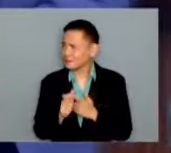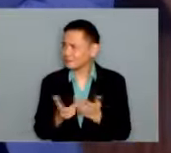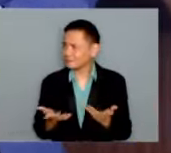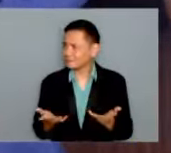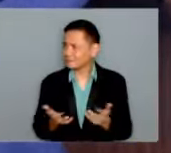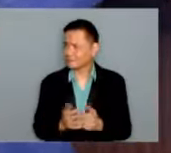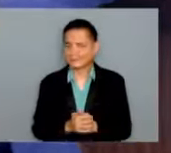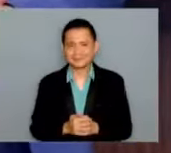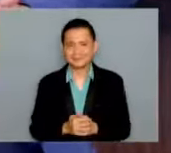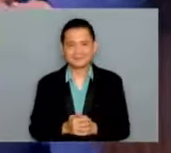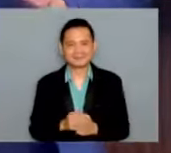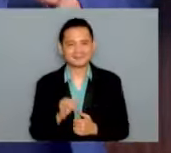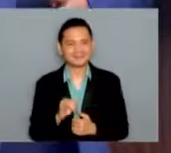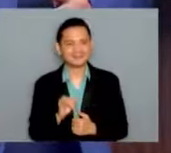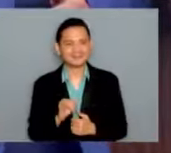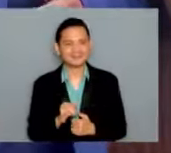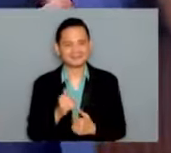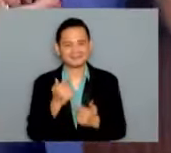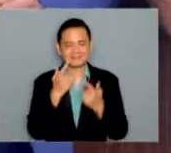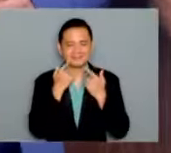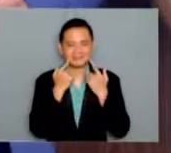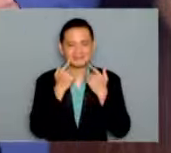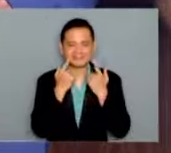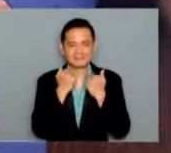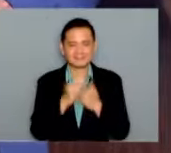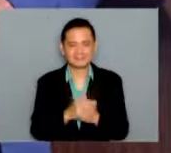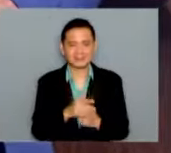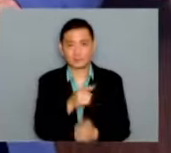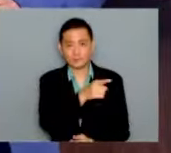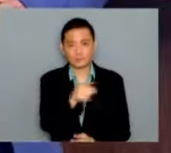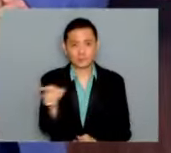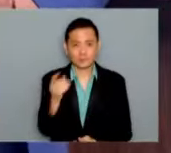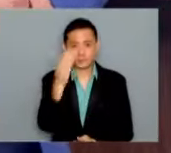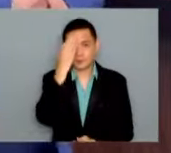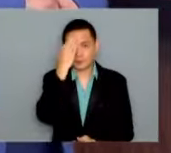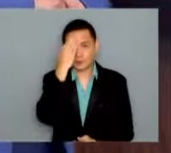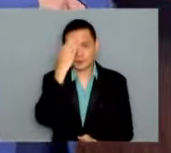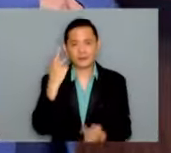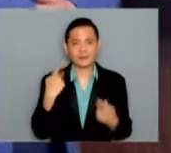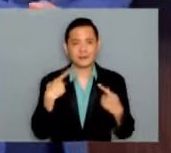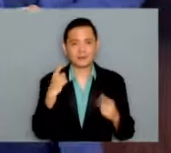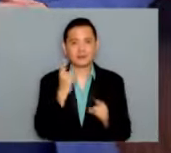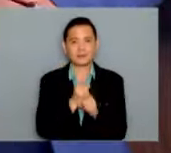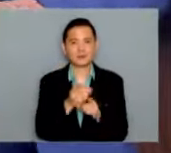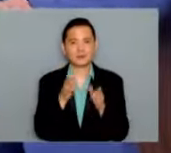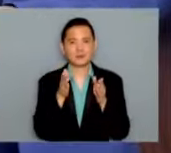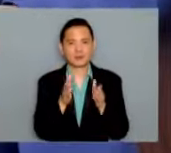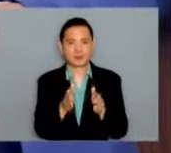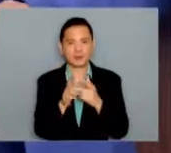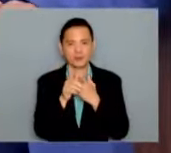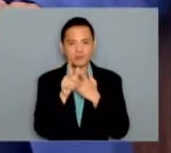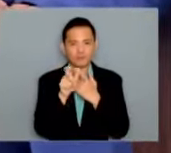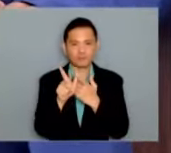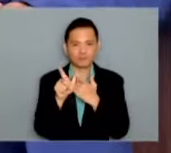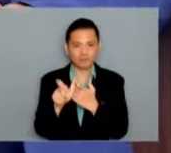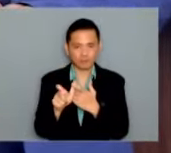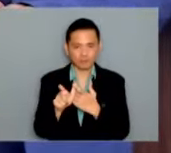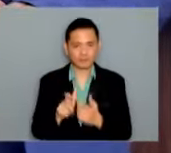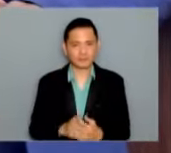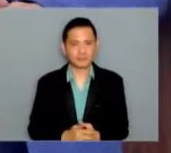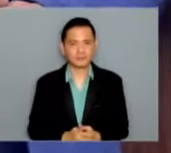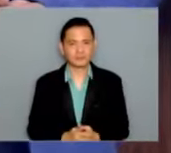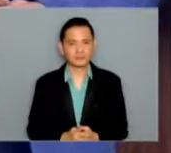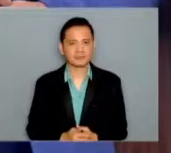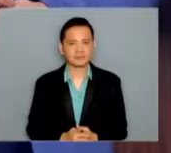Pero, ito, alam nyo ba na may tamang paraan daw ng pagtakbo? Nako,